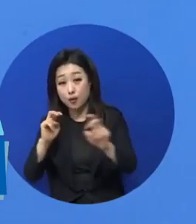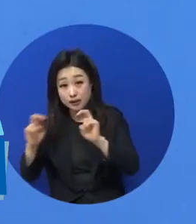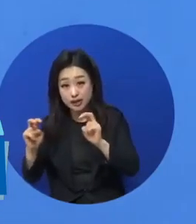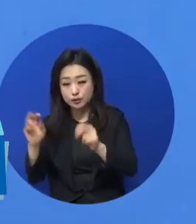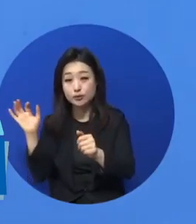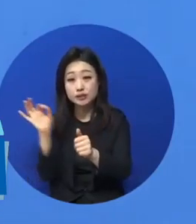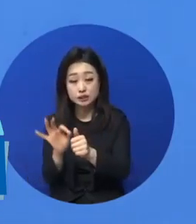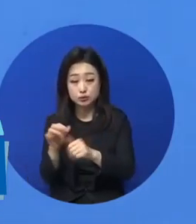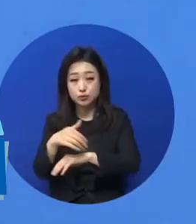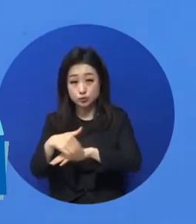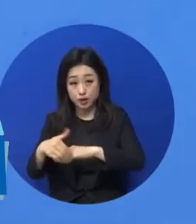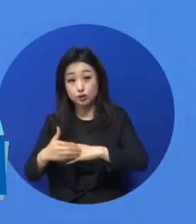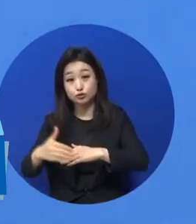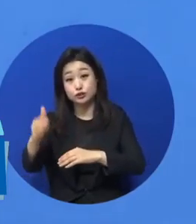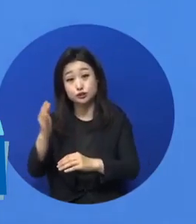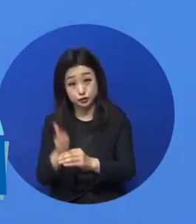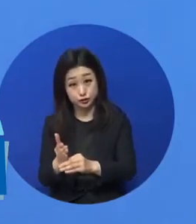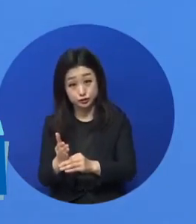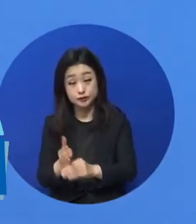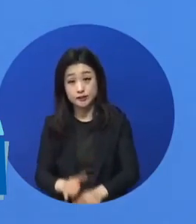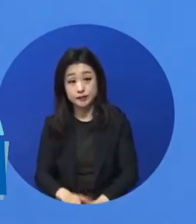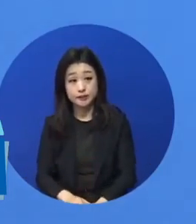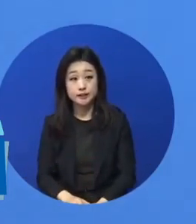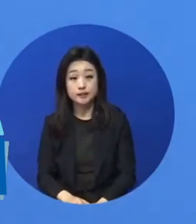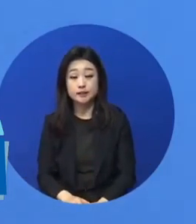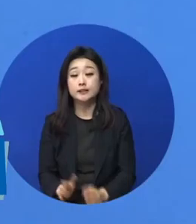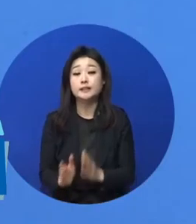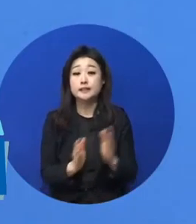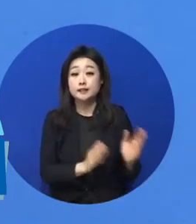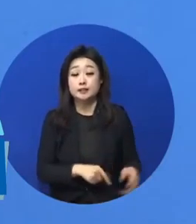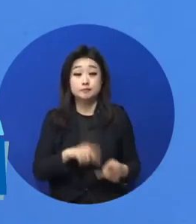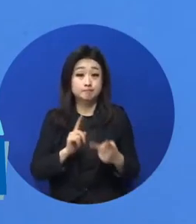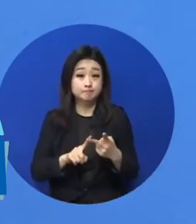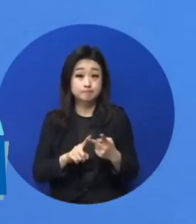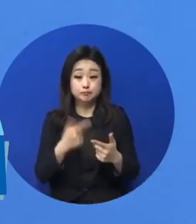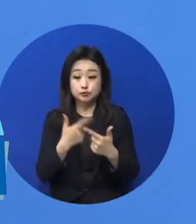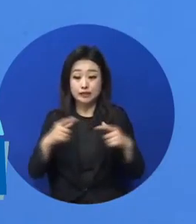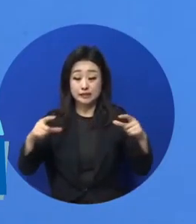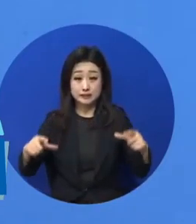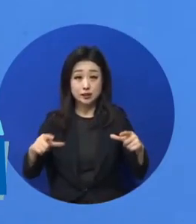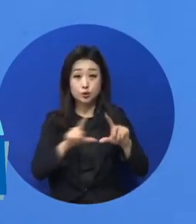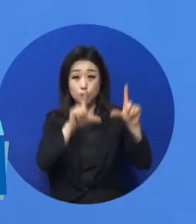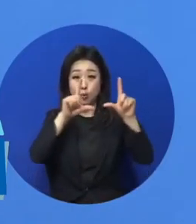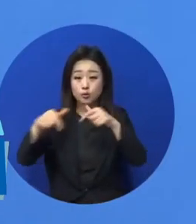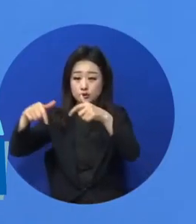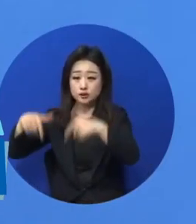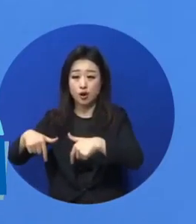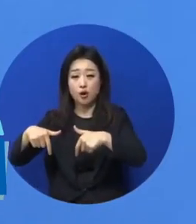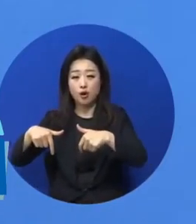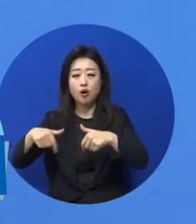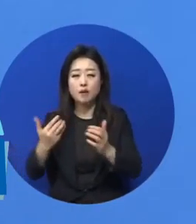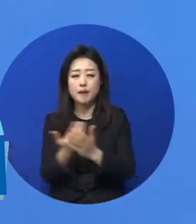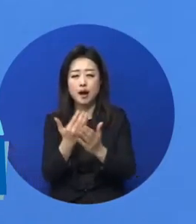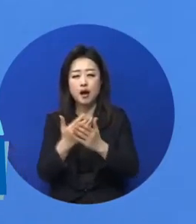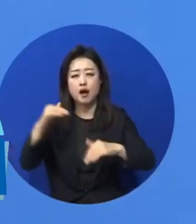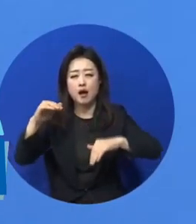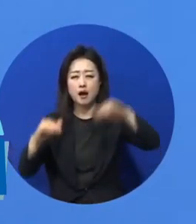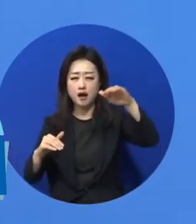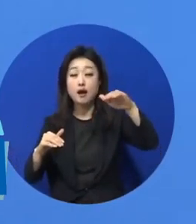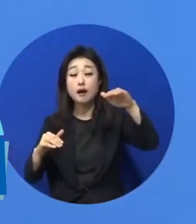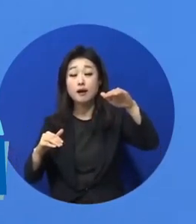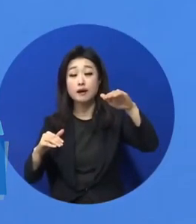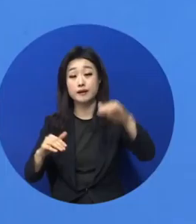정책이 반드시 필요하다고 저는 생각을 합니다. 두 번째, 이제 부산 내에서의 동서 불균형 발전의 문제를 말씀을